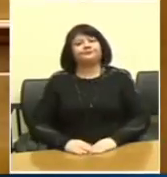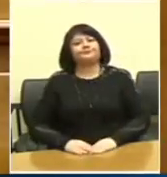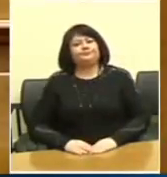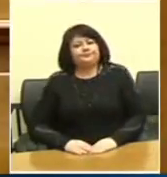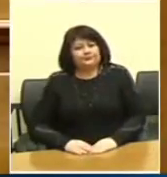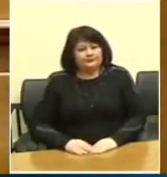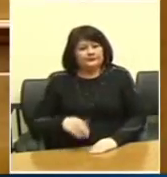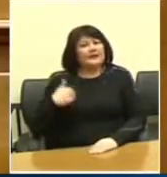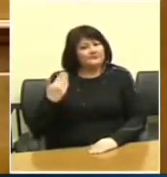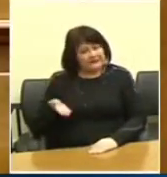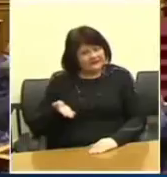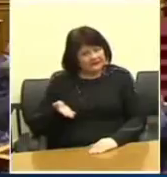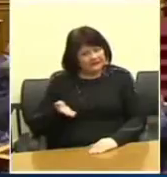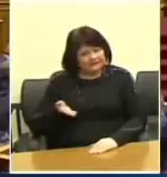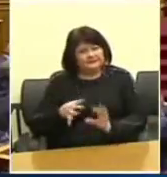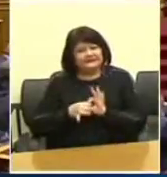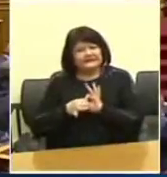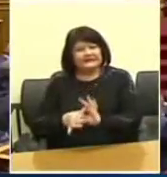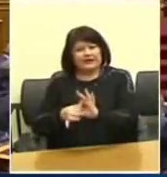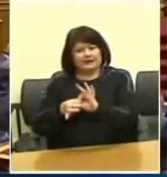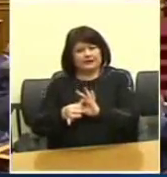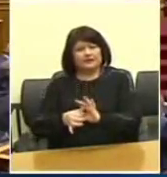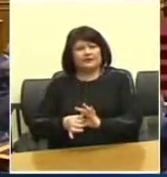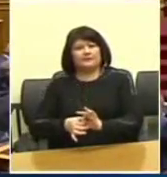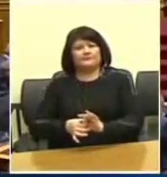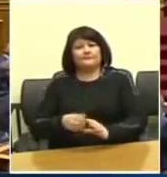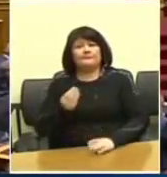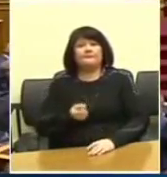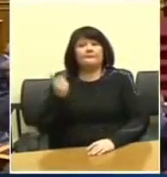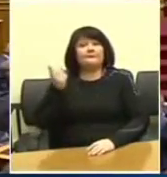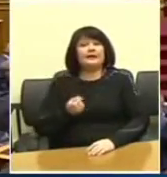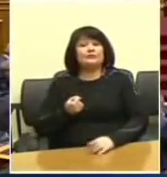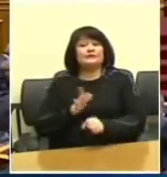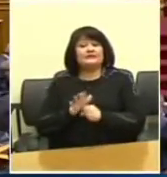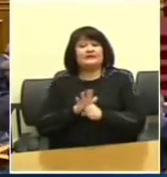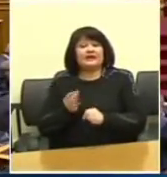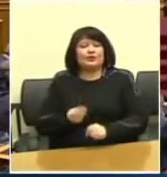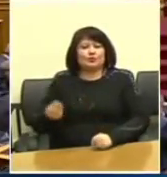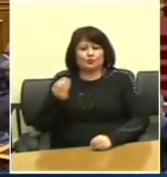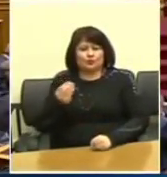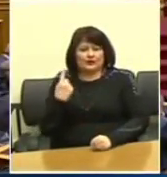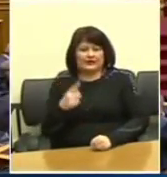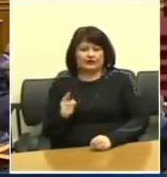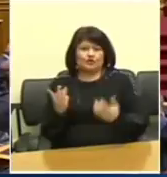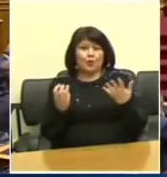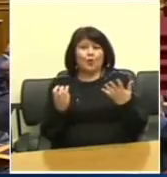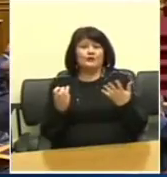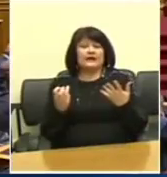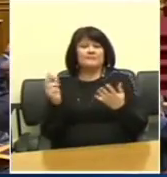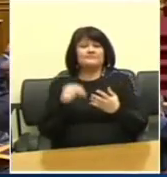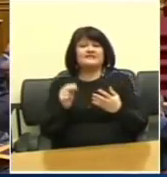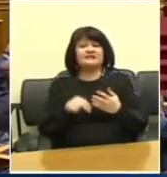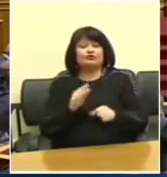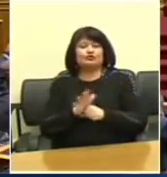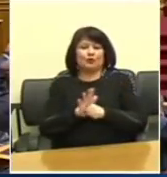πάλι επιχειρείται να συγκεντρωθεί αυξημένη πλειοψηφία κατά την πρώτη ψηφοφορία πάνω από 180 ψήφους, και αν και